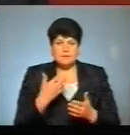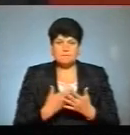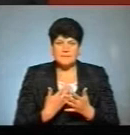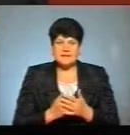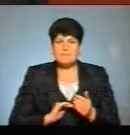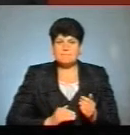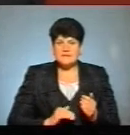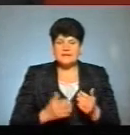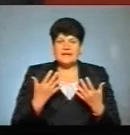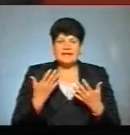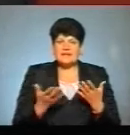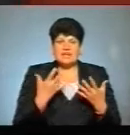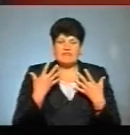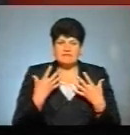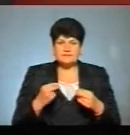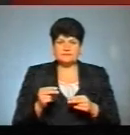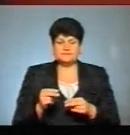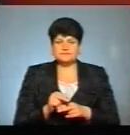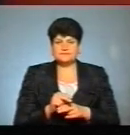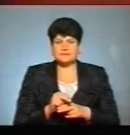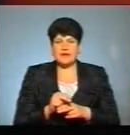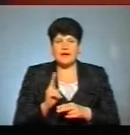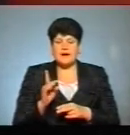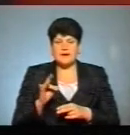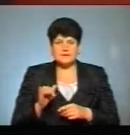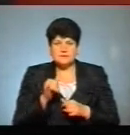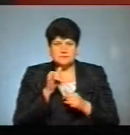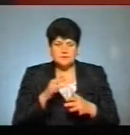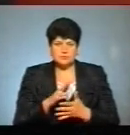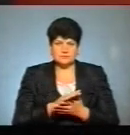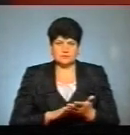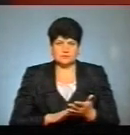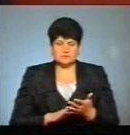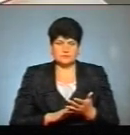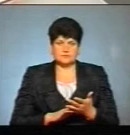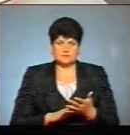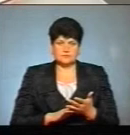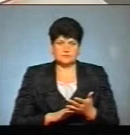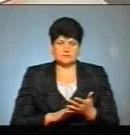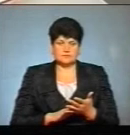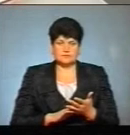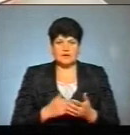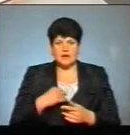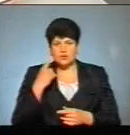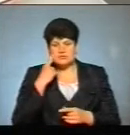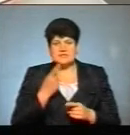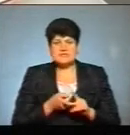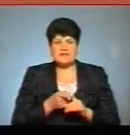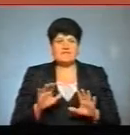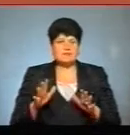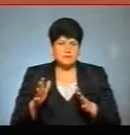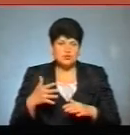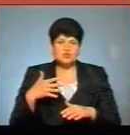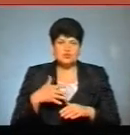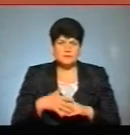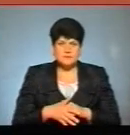бізнесу, який вже не вийде з карантину, оскільки вже немає за що продовжувати свій бізнес? Я думаю, це залежить від випадку.